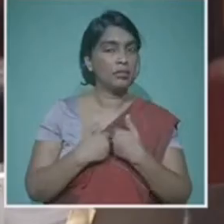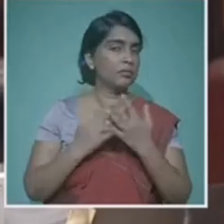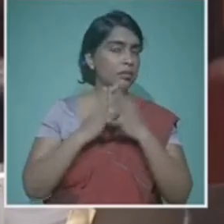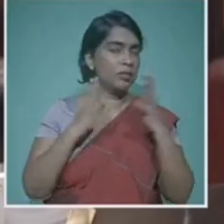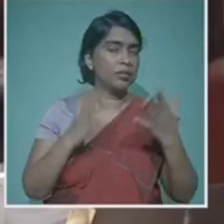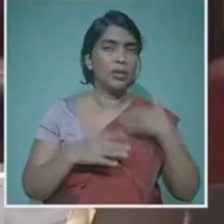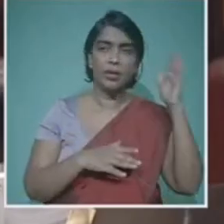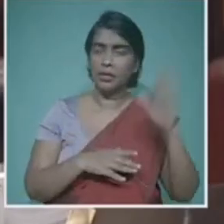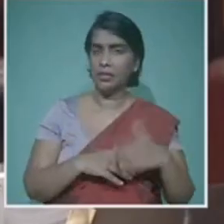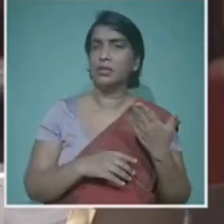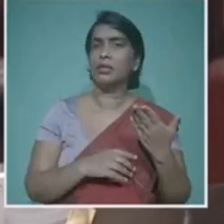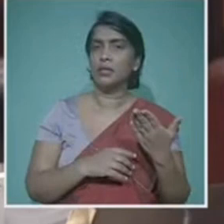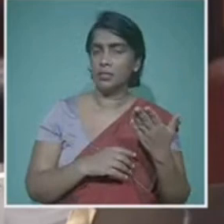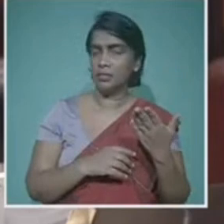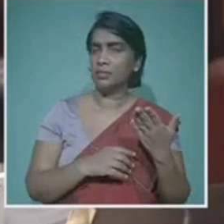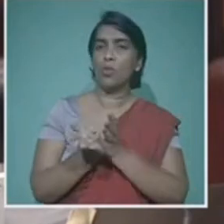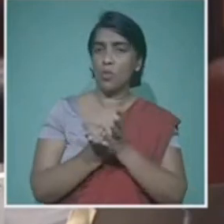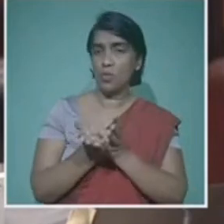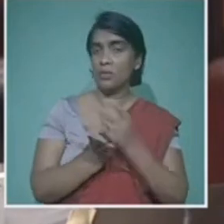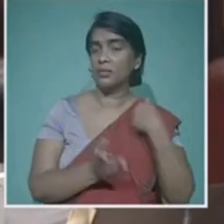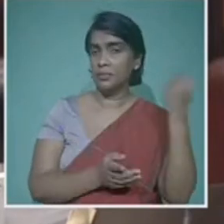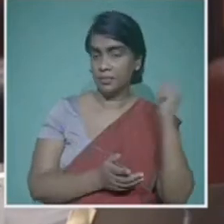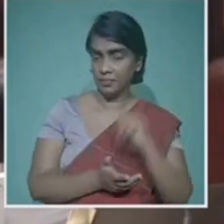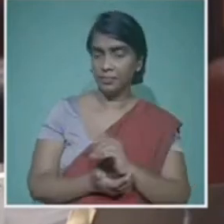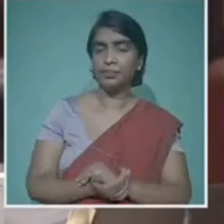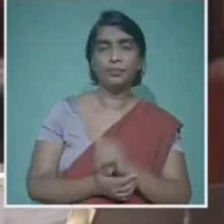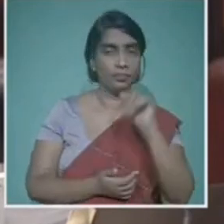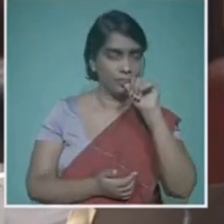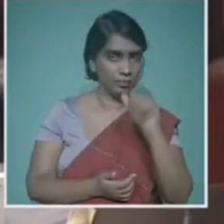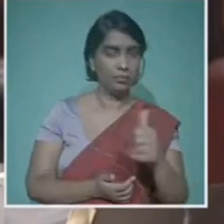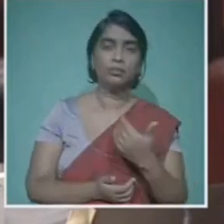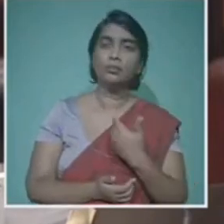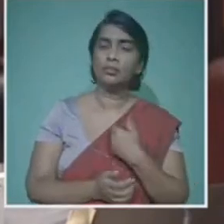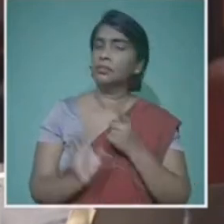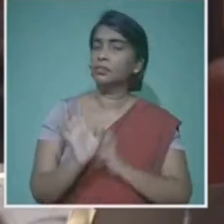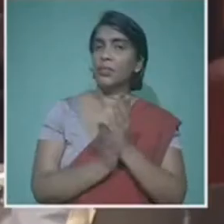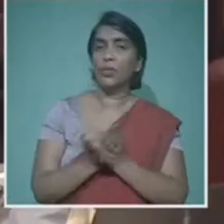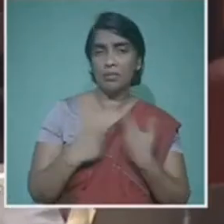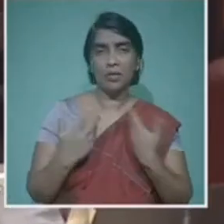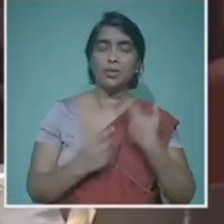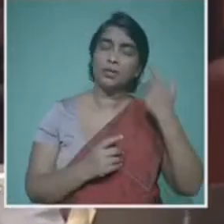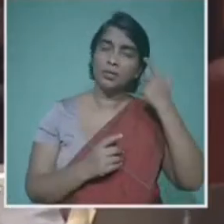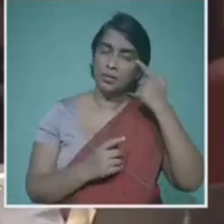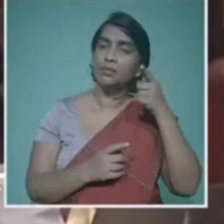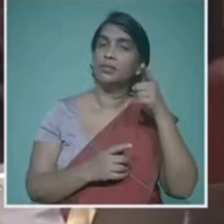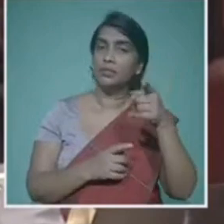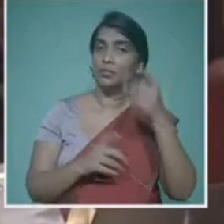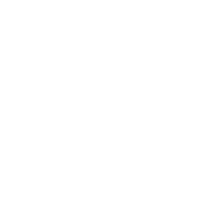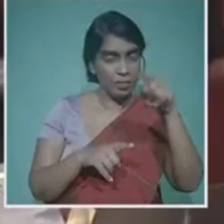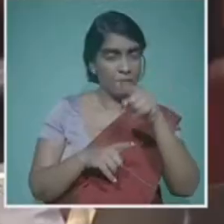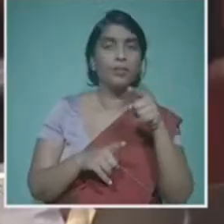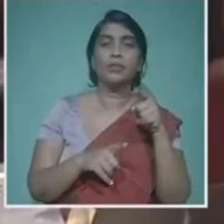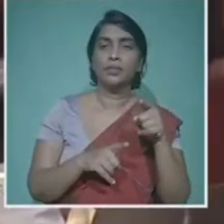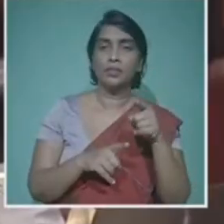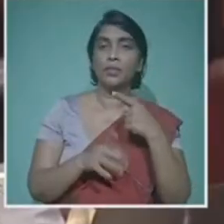பயன்படுத்துவோம். வன்னாரில் இருந்து நாங்கள் இங்கே வாரண்டா எங்களுக்கு ட்ரெயின் போக்குவரத்து என்பது இல்லாது இருக்கின்ற ஒரு நிலை காணப்படுகிறது. உங்களுடைய பதிலை நான்